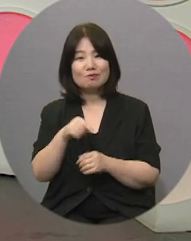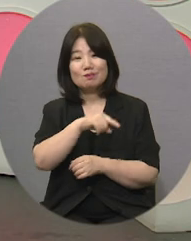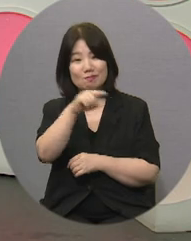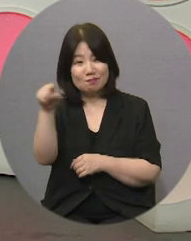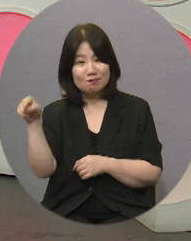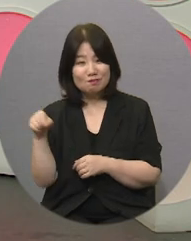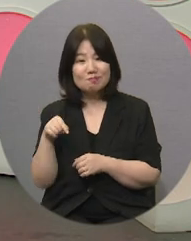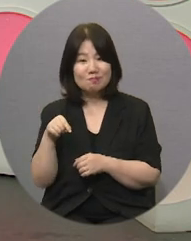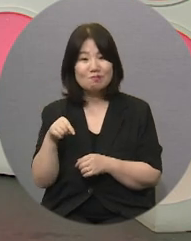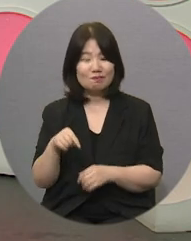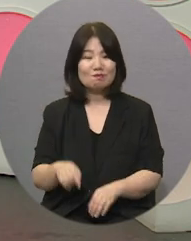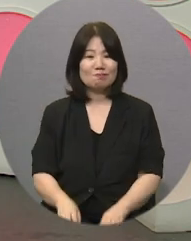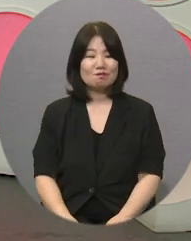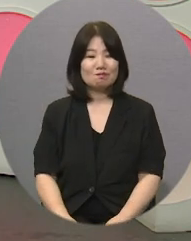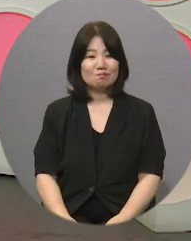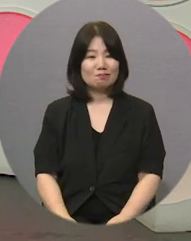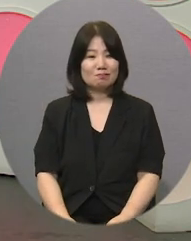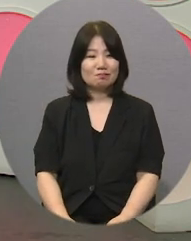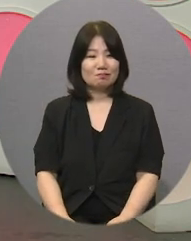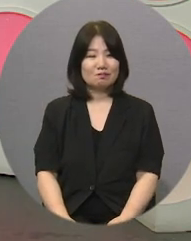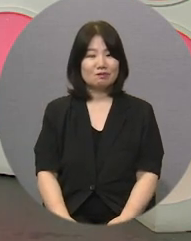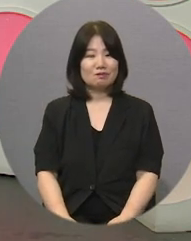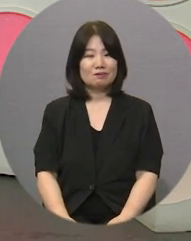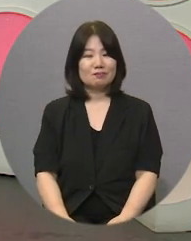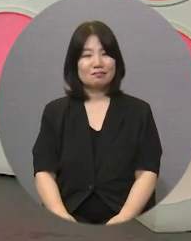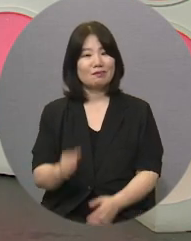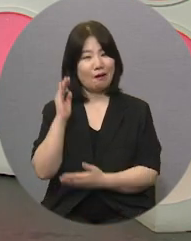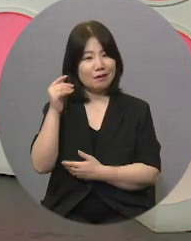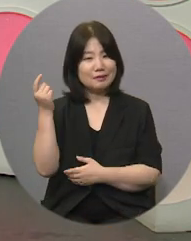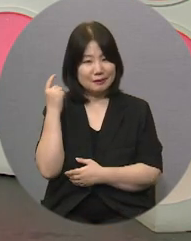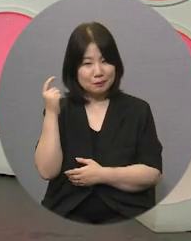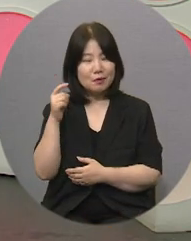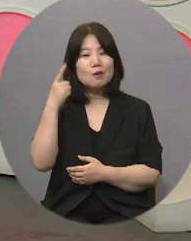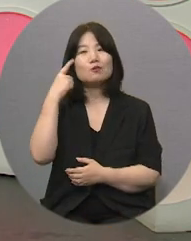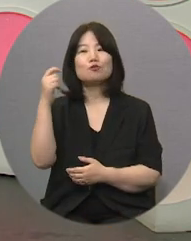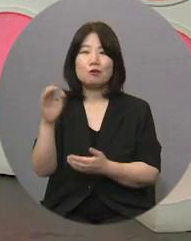여러분들이 아닌가 싶은데요. 잠시 사연 들으시면서 또 추억을 나눈 것 같습니다. 그래.